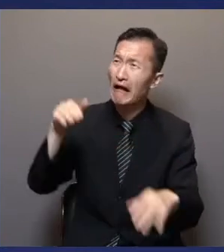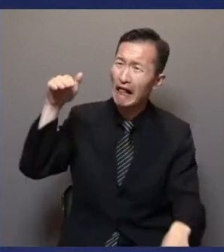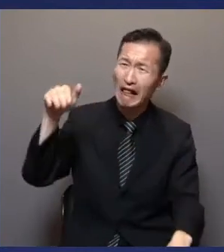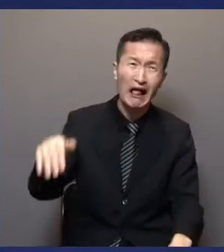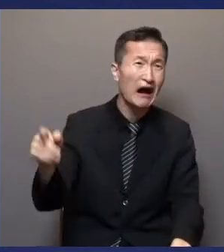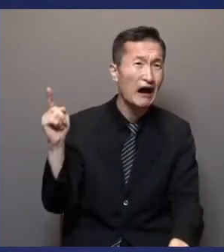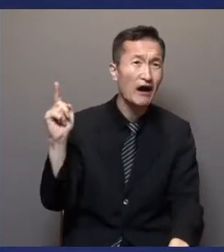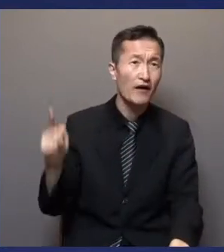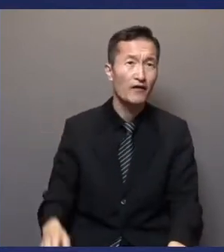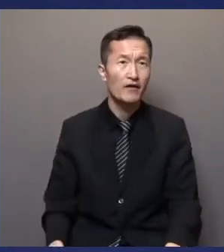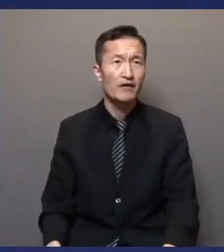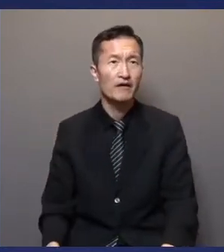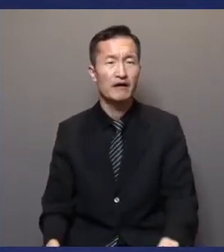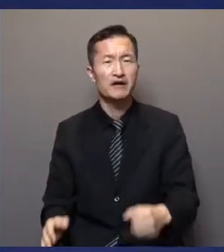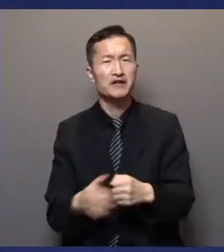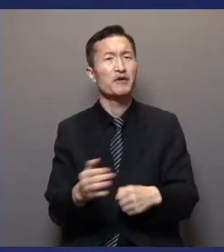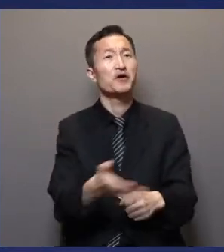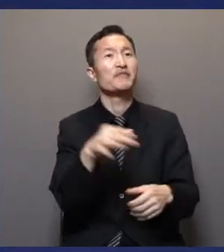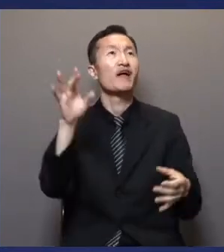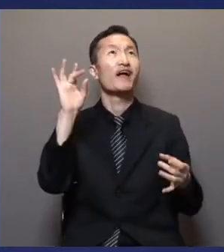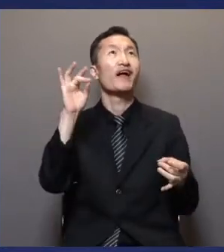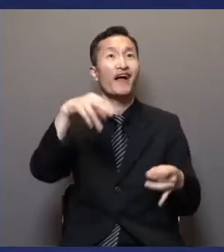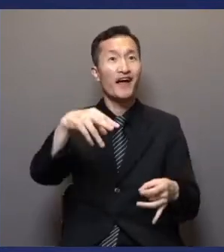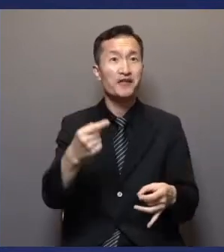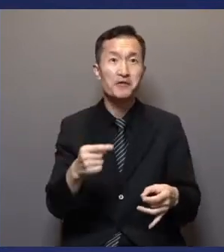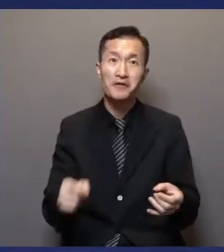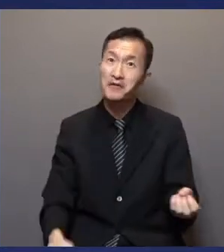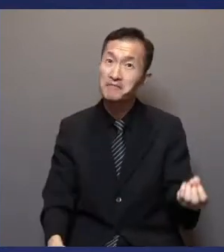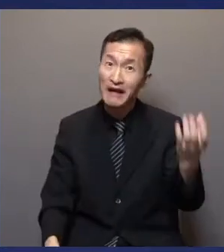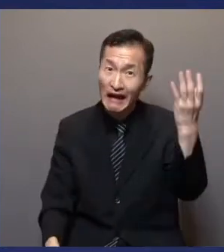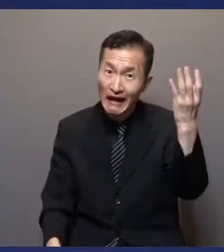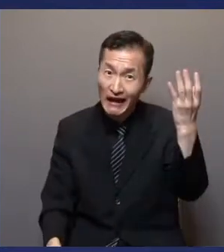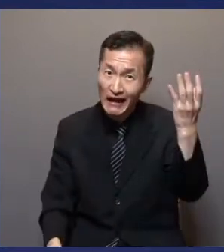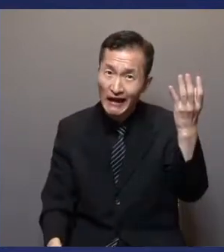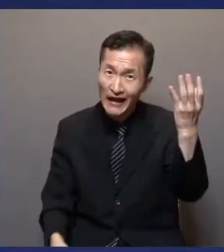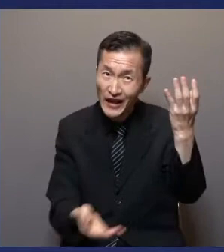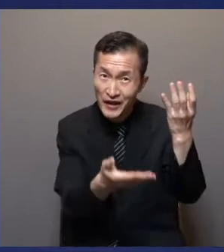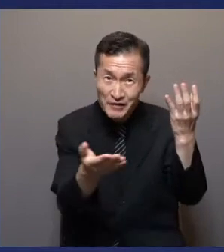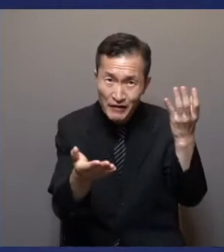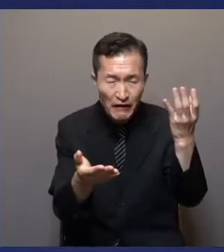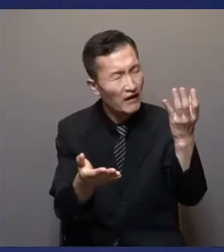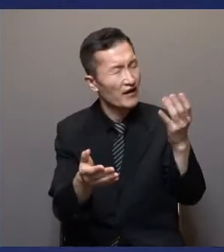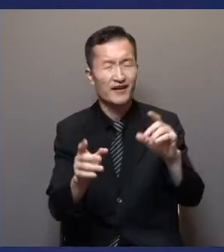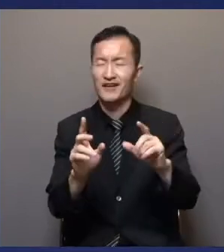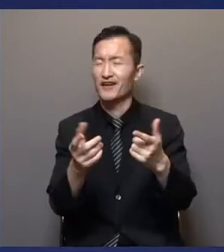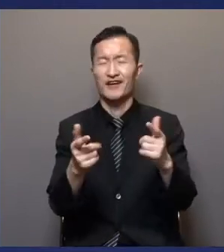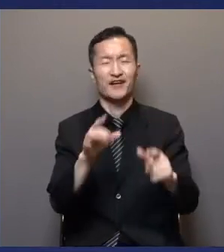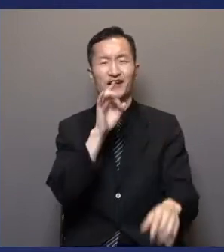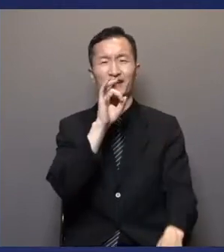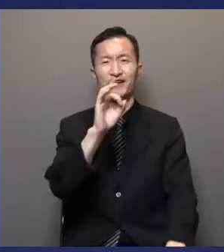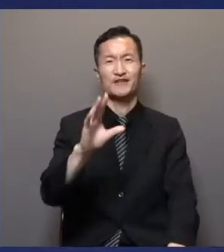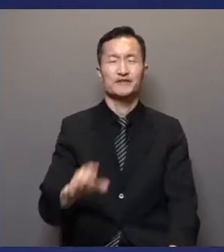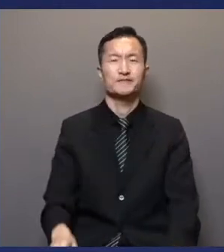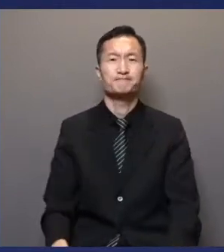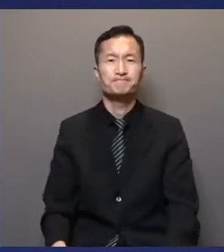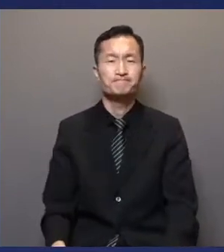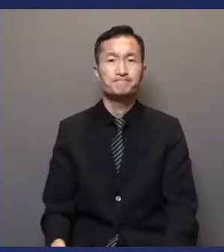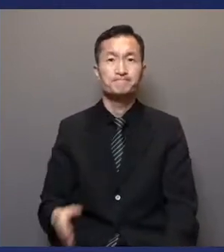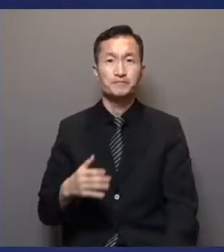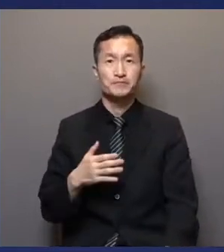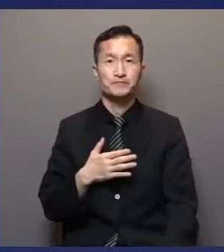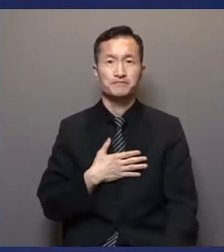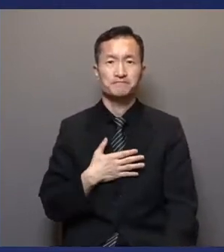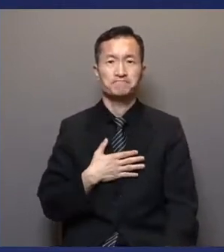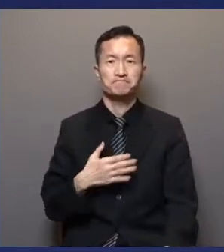이렇게 있어도 거저 이기겠구나 하는 그런 생각들 하고 계신다면 방심은 금물입니다. 저